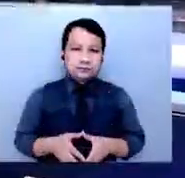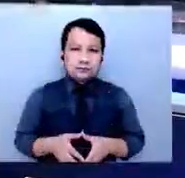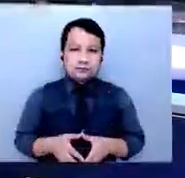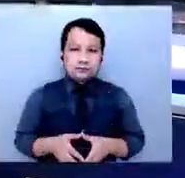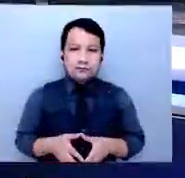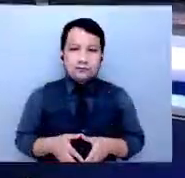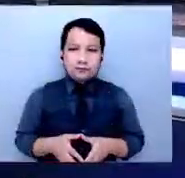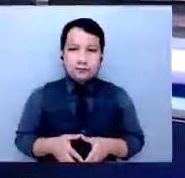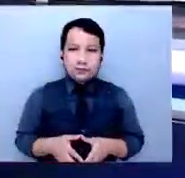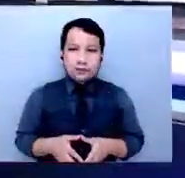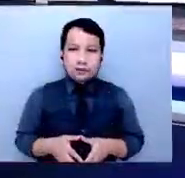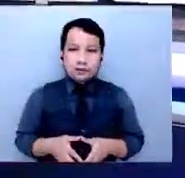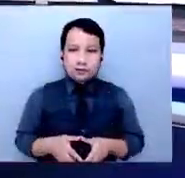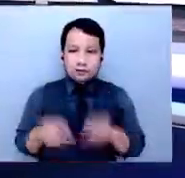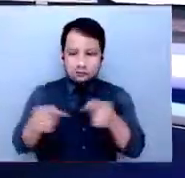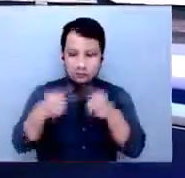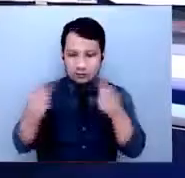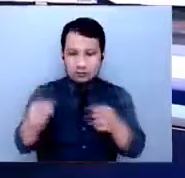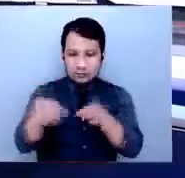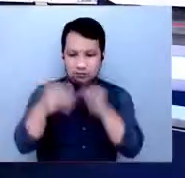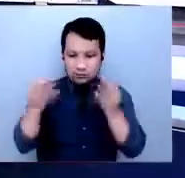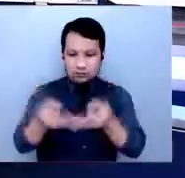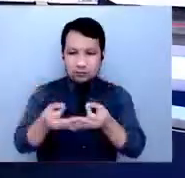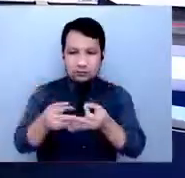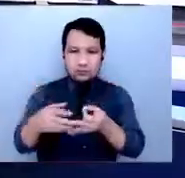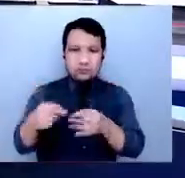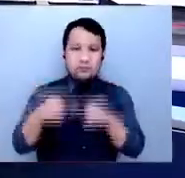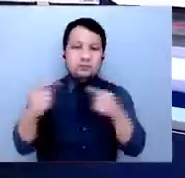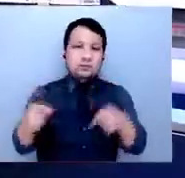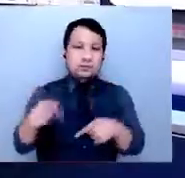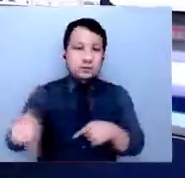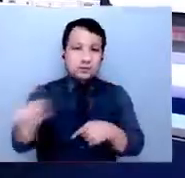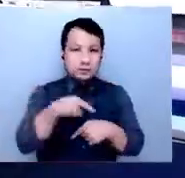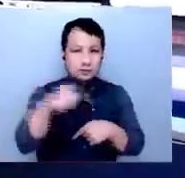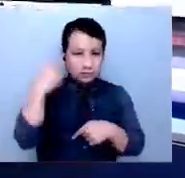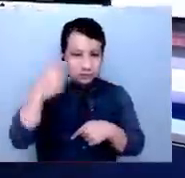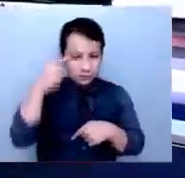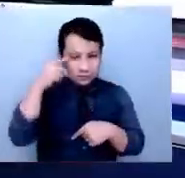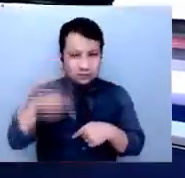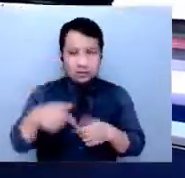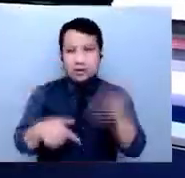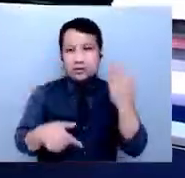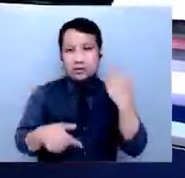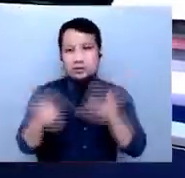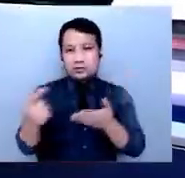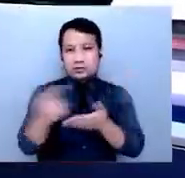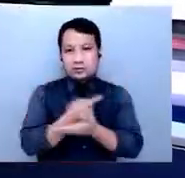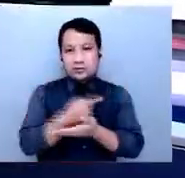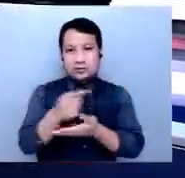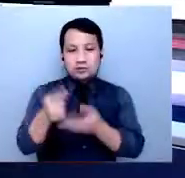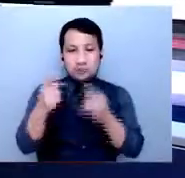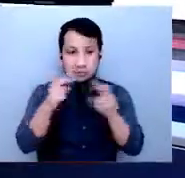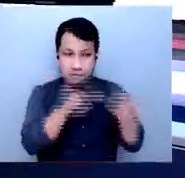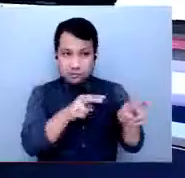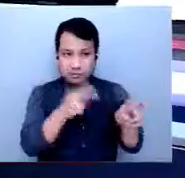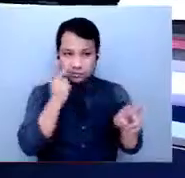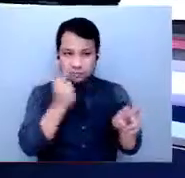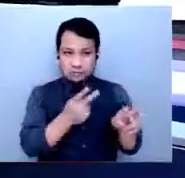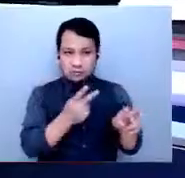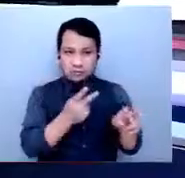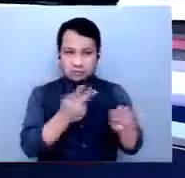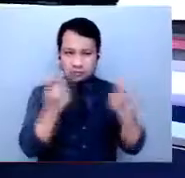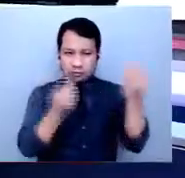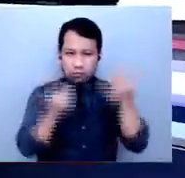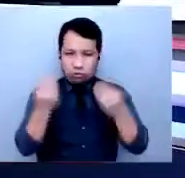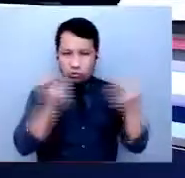Ang girian sa pamilya, muntik nang maging girian sa politika. Nitong mga nakaraang araw, naging saksi tayo sa nakakahilong maniobrahan